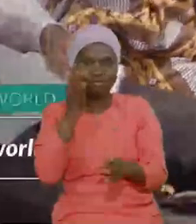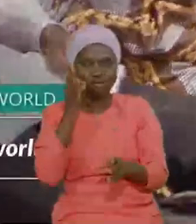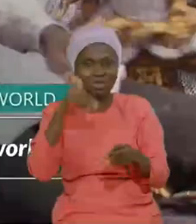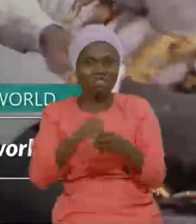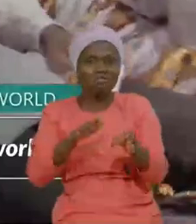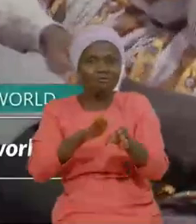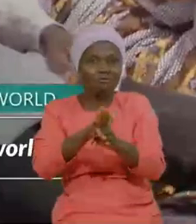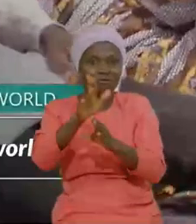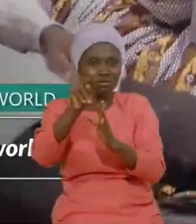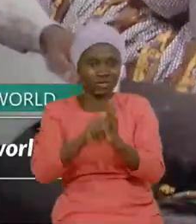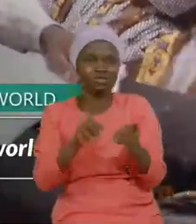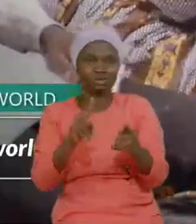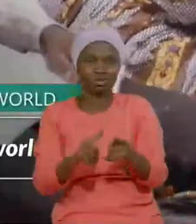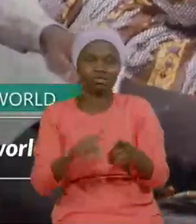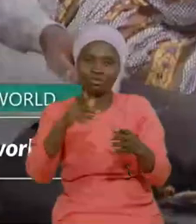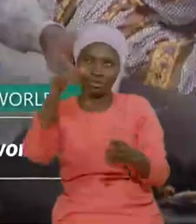à la gloire.